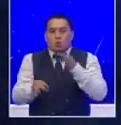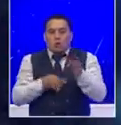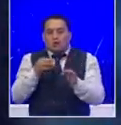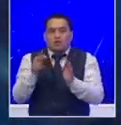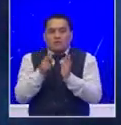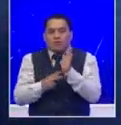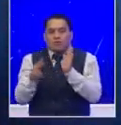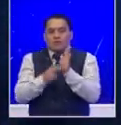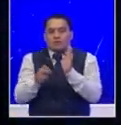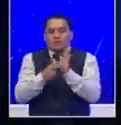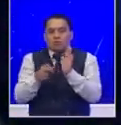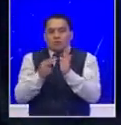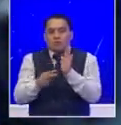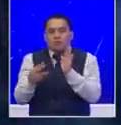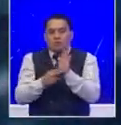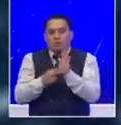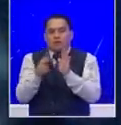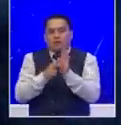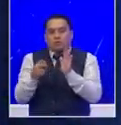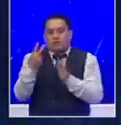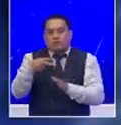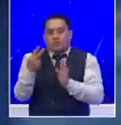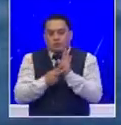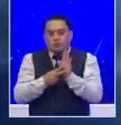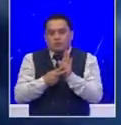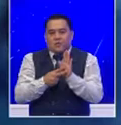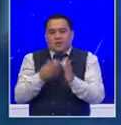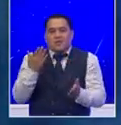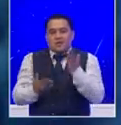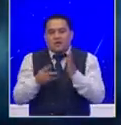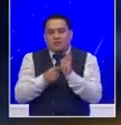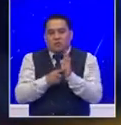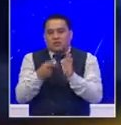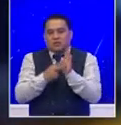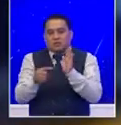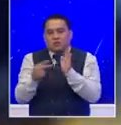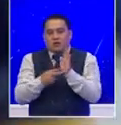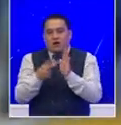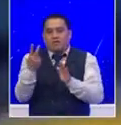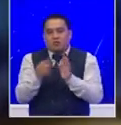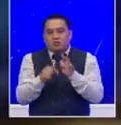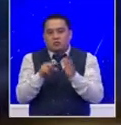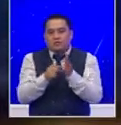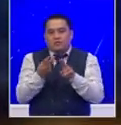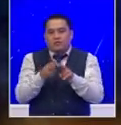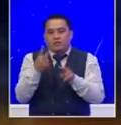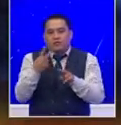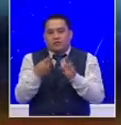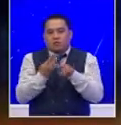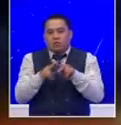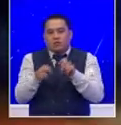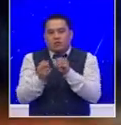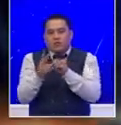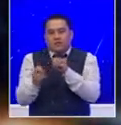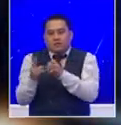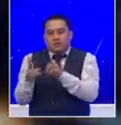по телефонам 8 800 808 828 и 8 728 241 12